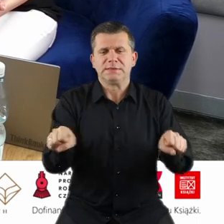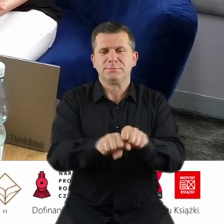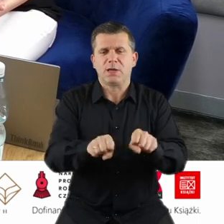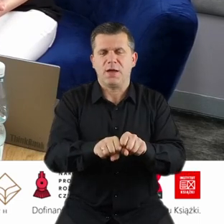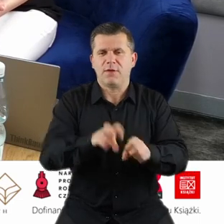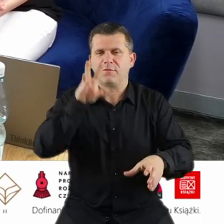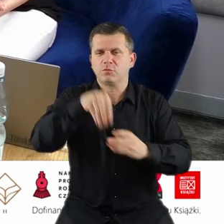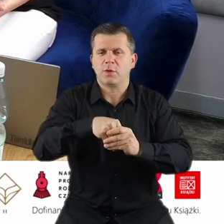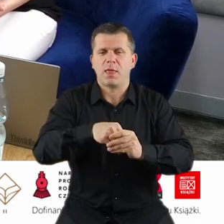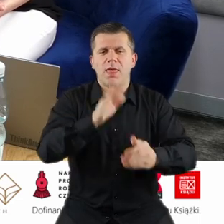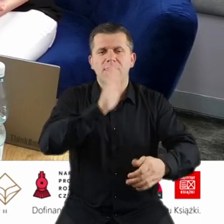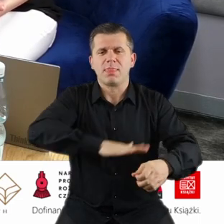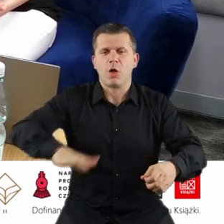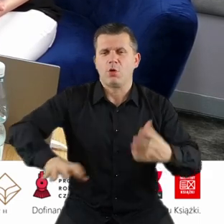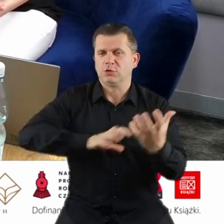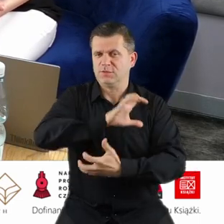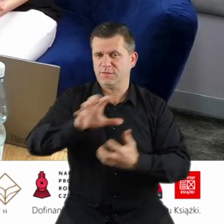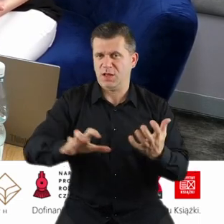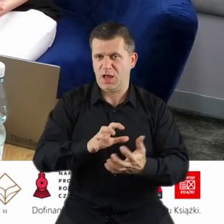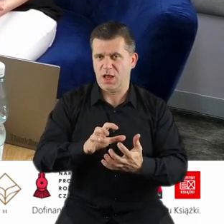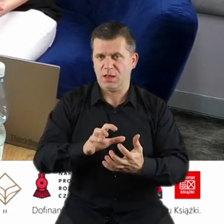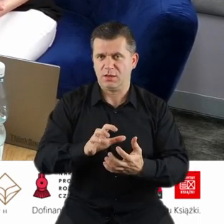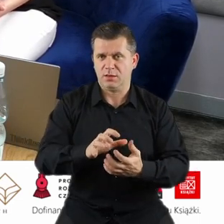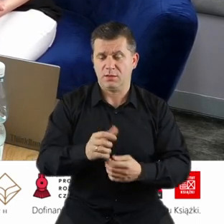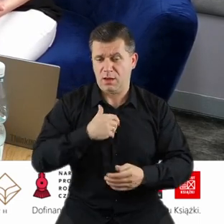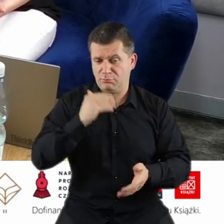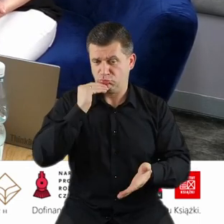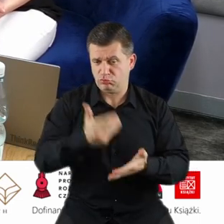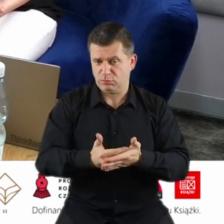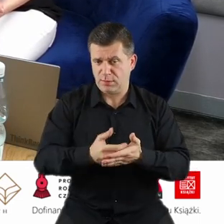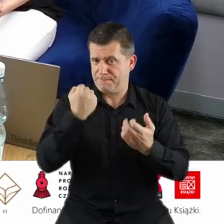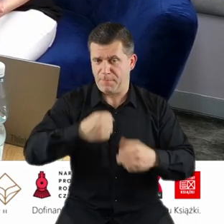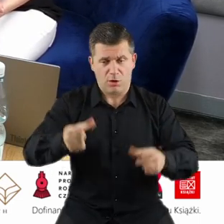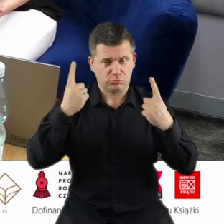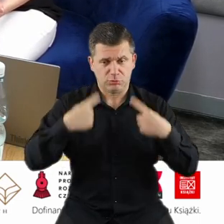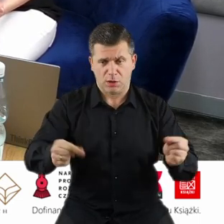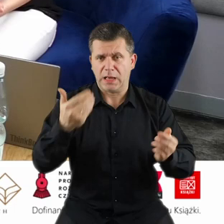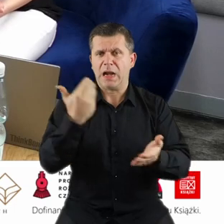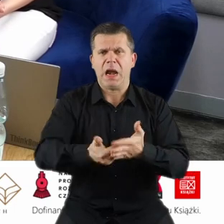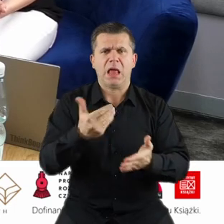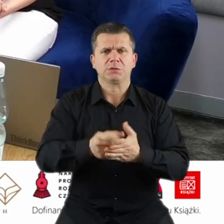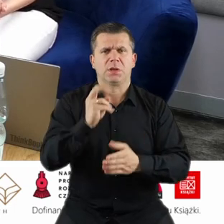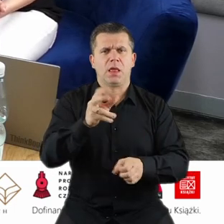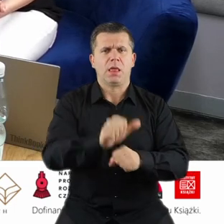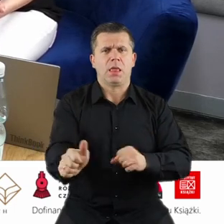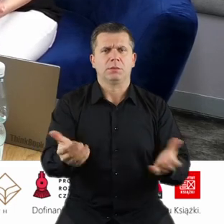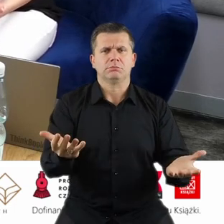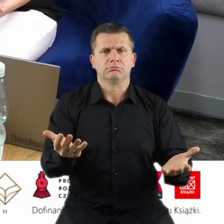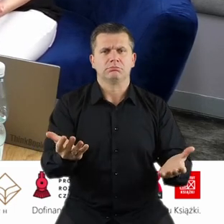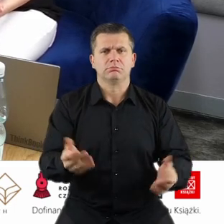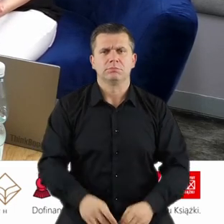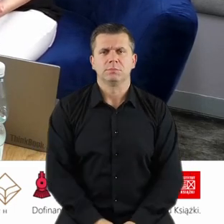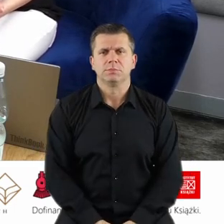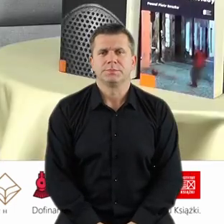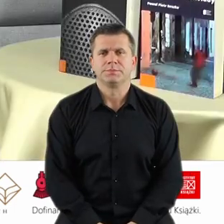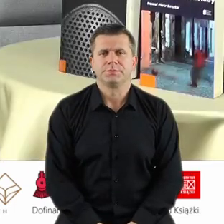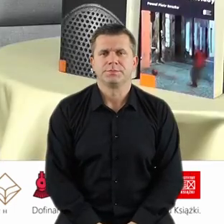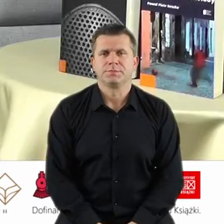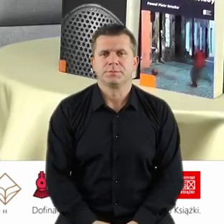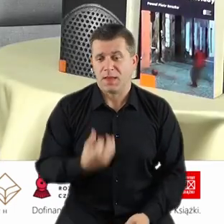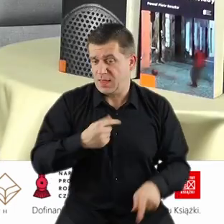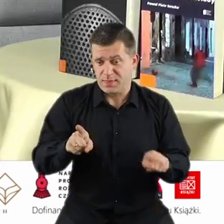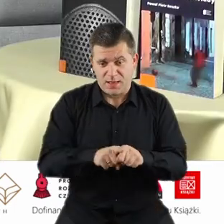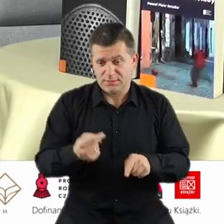wśród Narodów Świata, co, przyznam szczerze, bardzo mnie zaskoczyło. Dlaczego tak się dzieje?